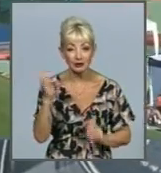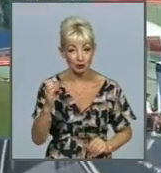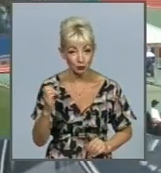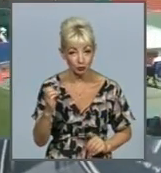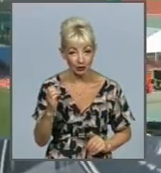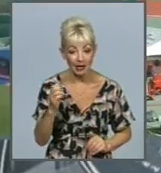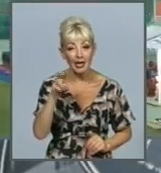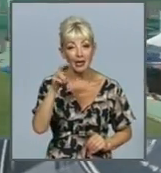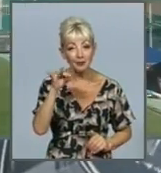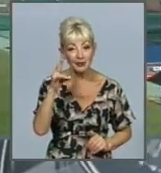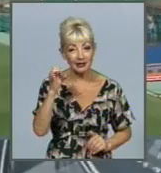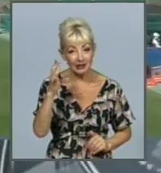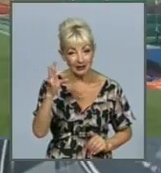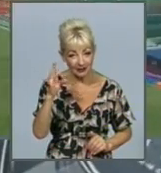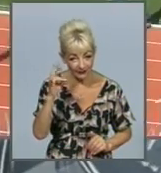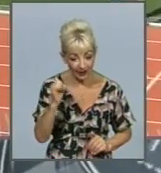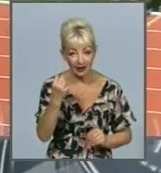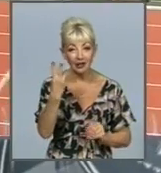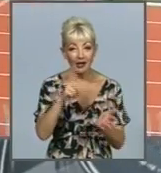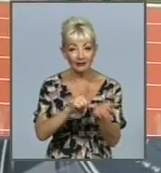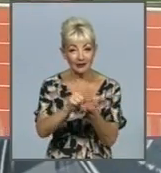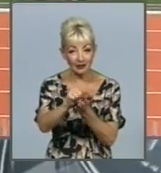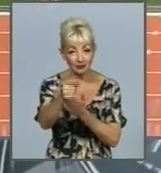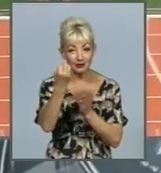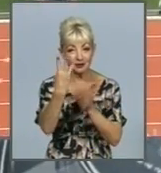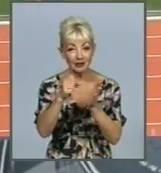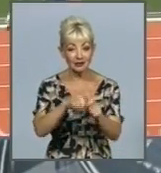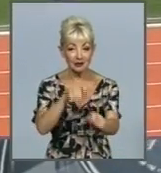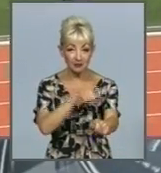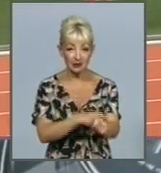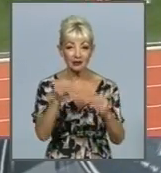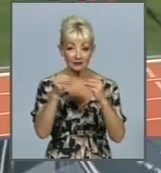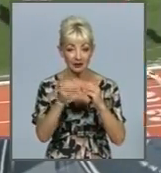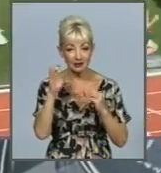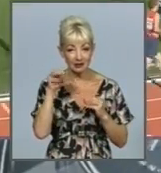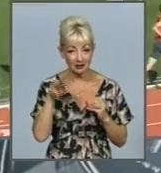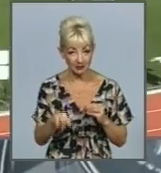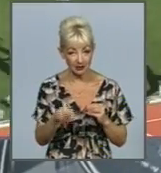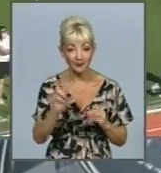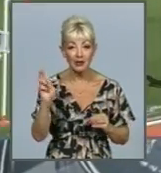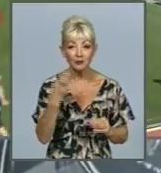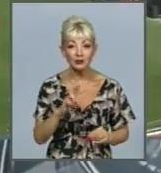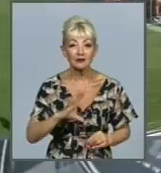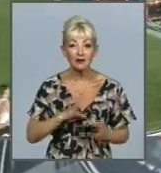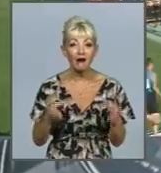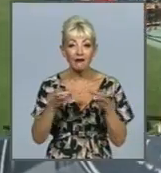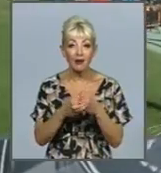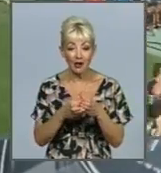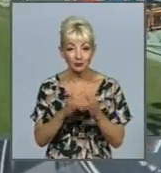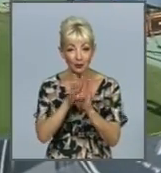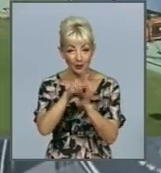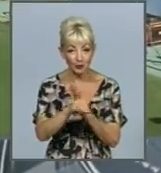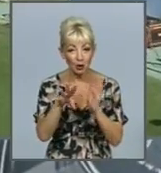Ирина Пименова стала второй в тройном прыжке. 13 метров 10 сантиметров. Бронзовые медали в командную копилку